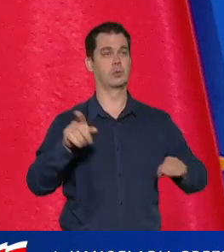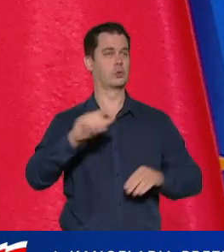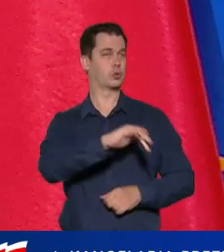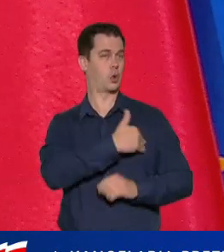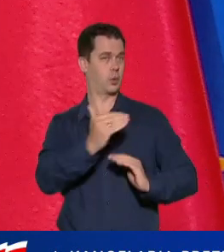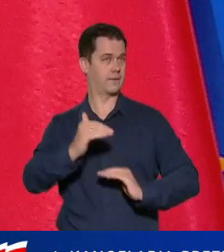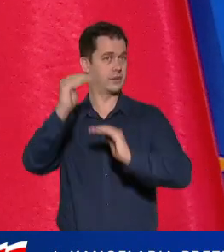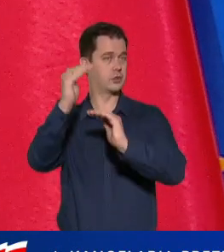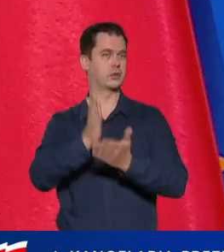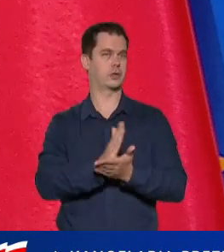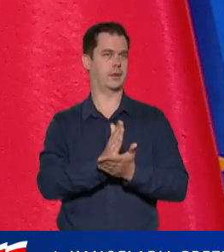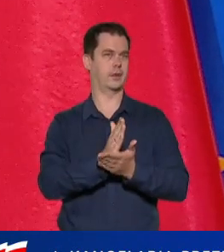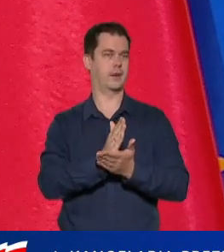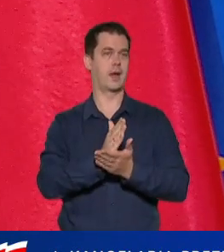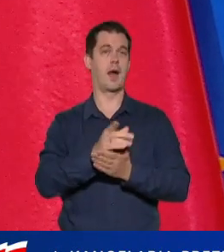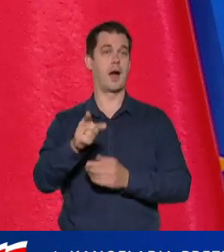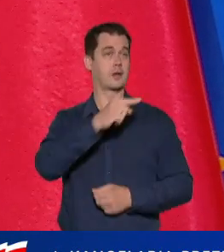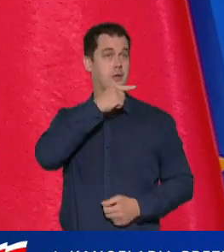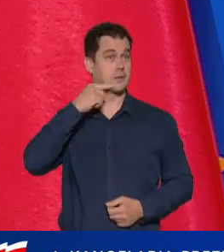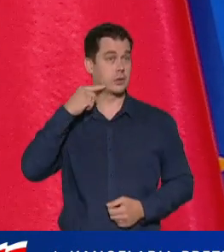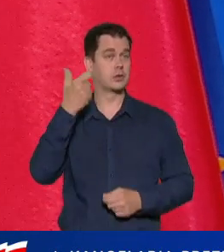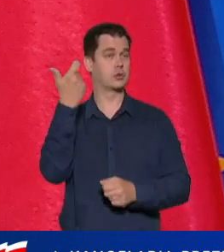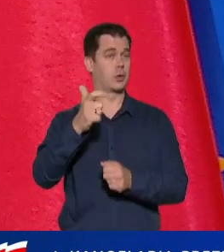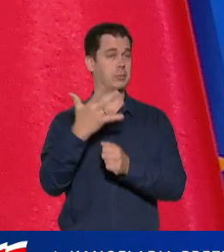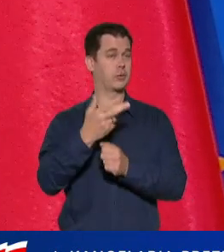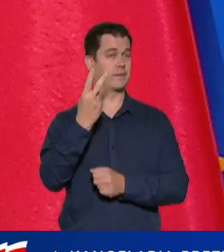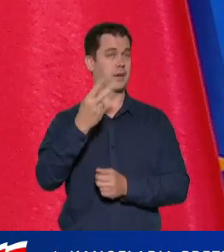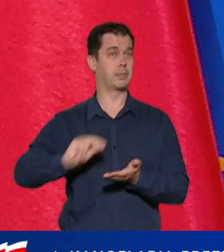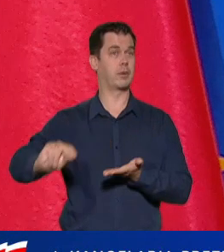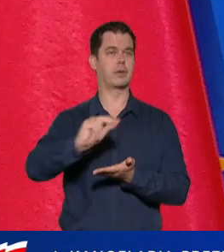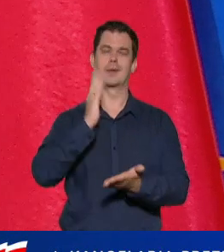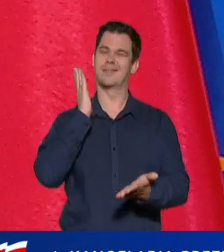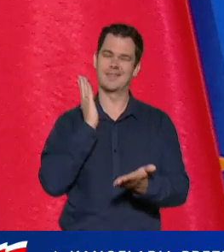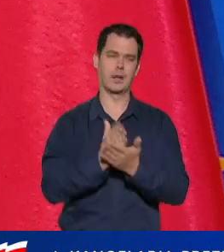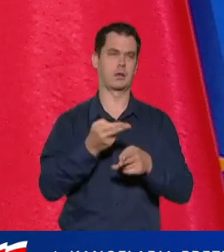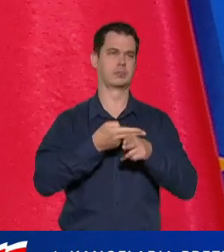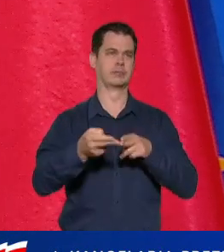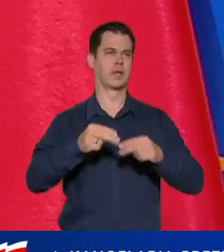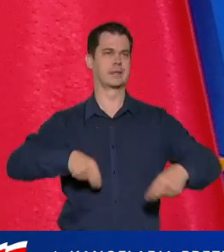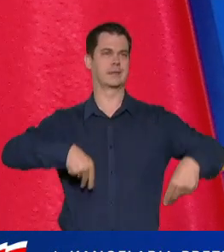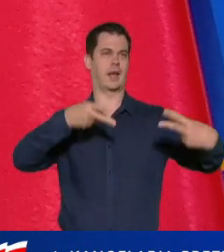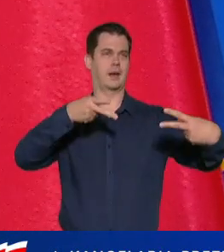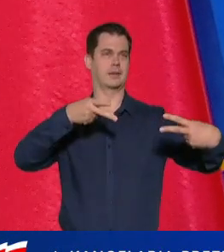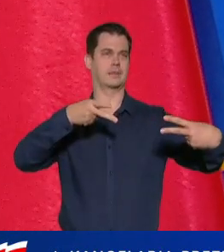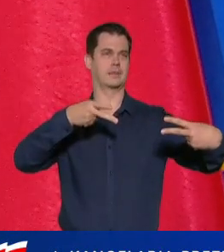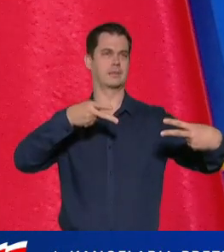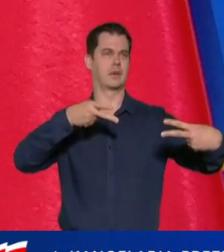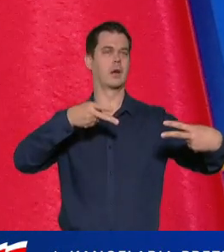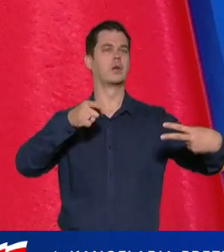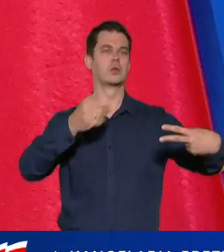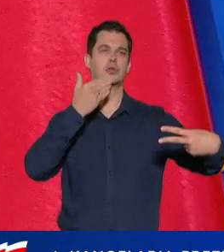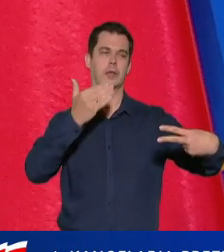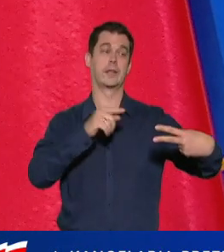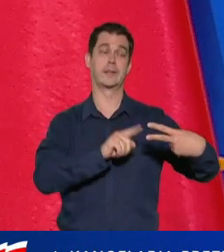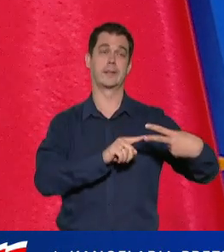tak jak powiedziałem jest 152, nauczanie zdalne, to będą te elementy, które pozwolą nam